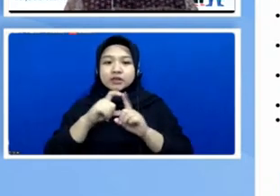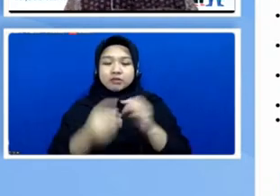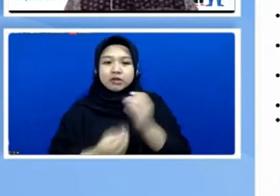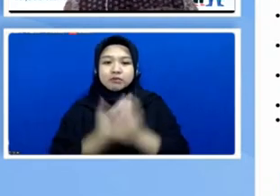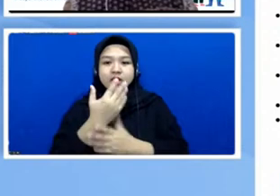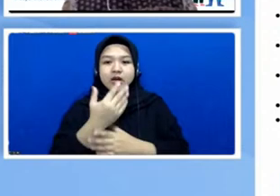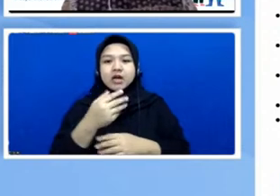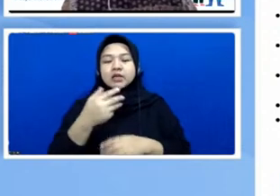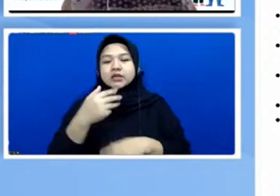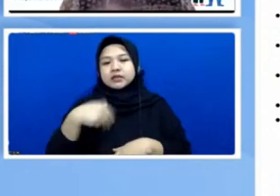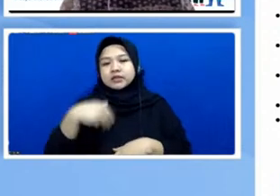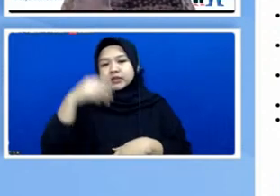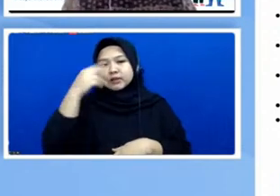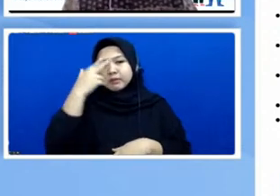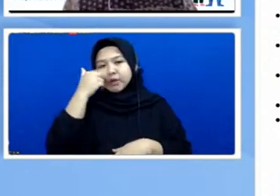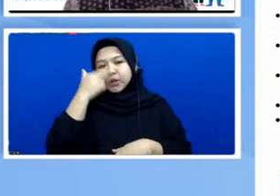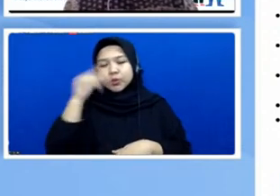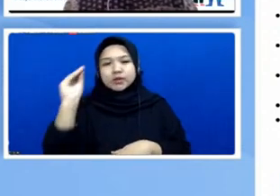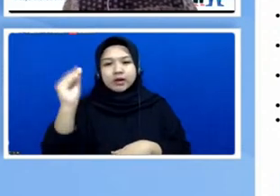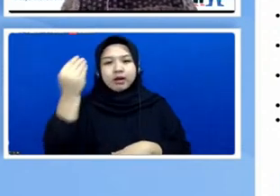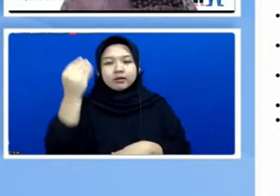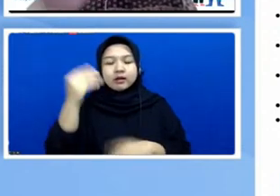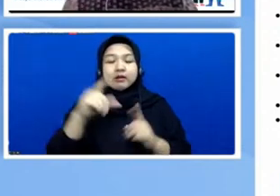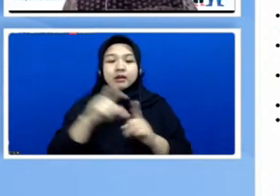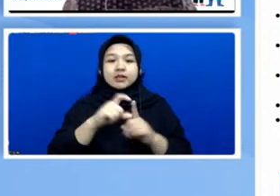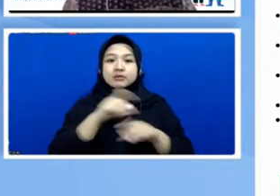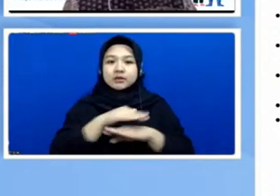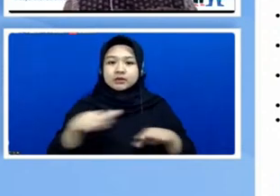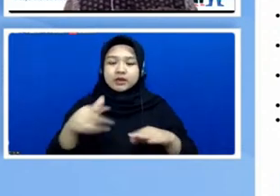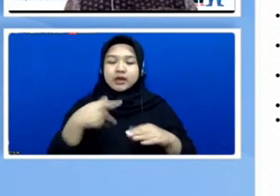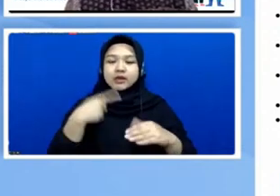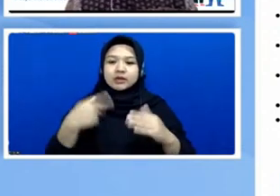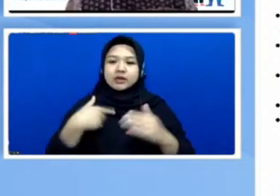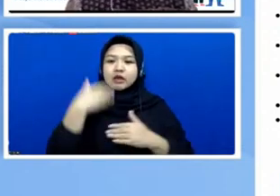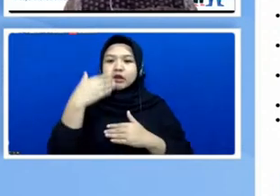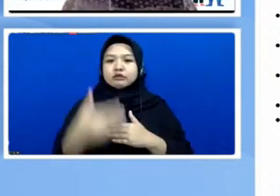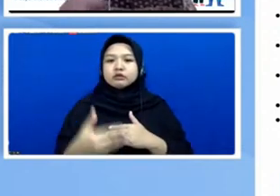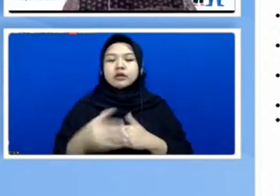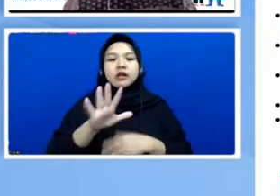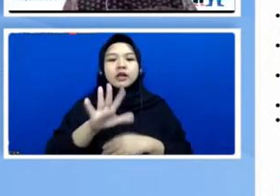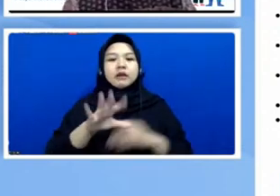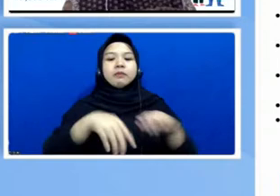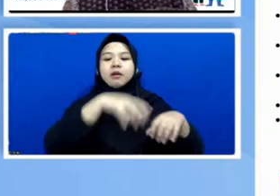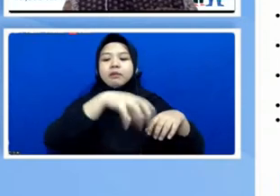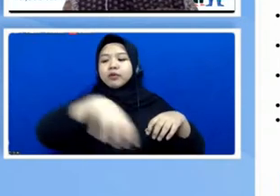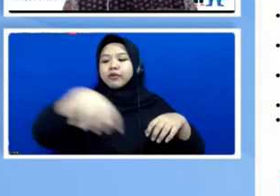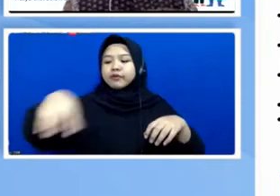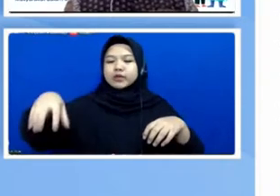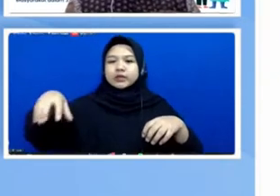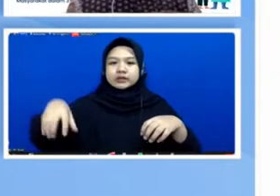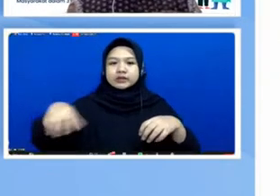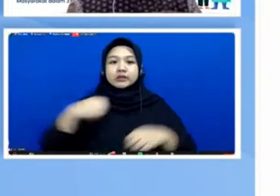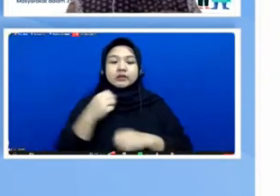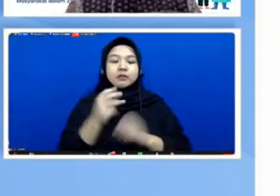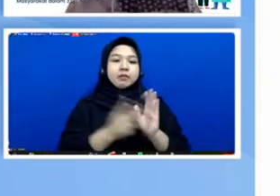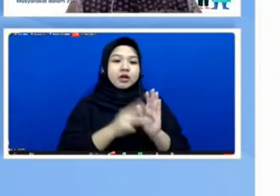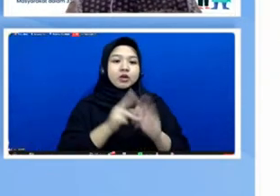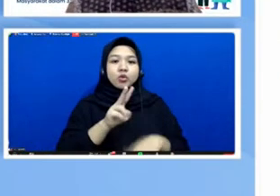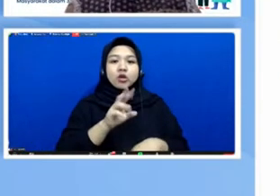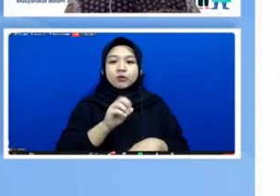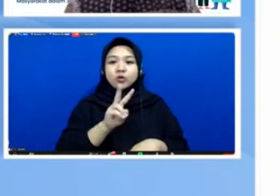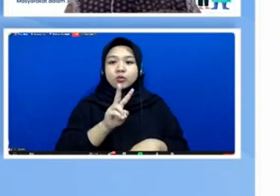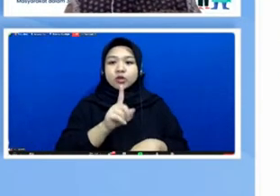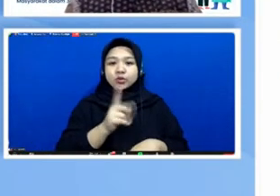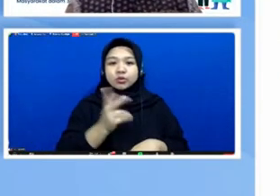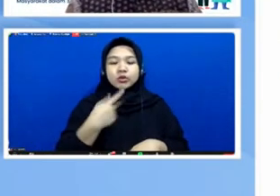dan Jakarta. Selesai di bulan Desember, kita maju ke 5 provinsi dan di tahun Maret 2021 kita